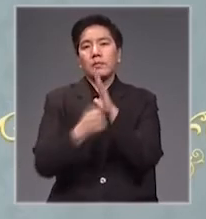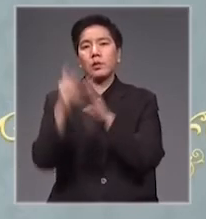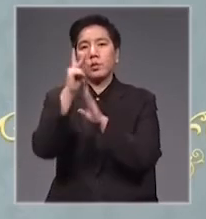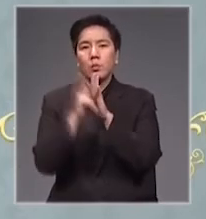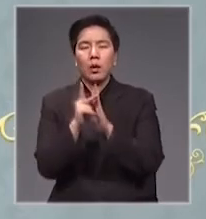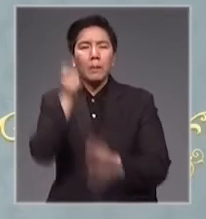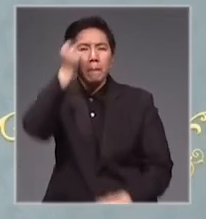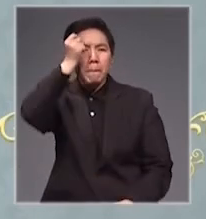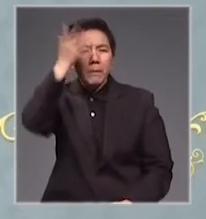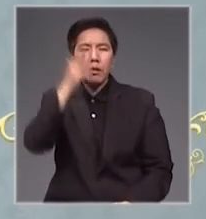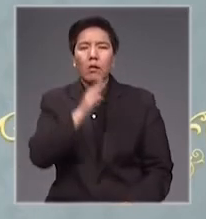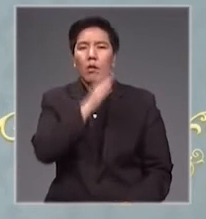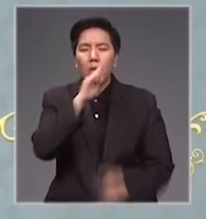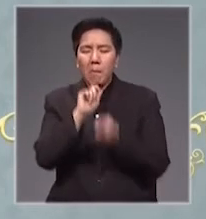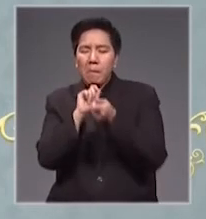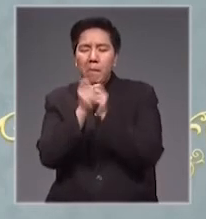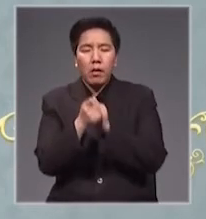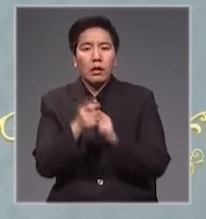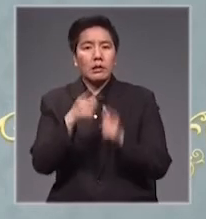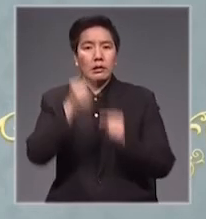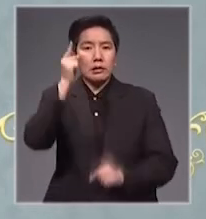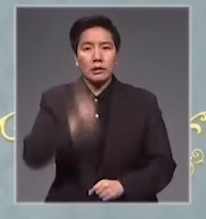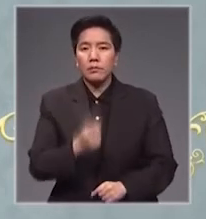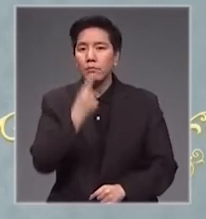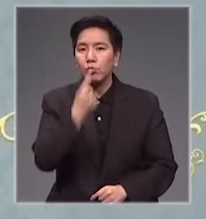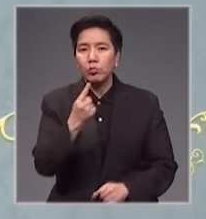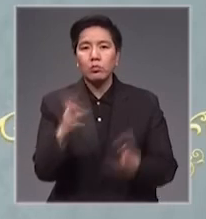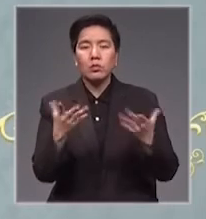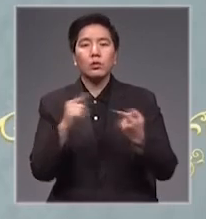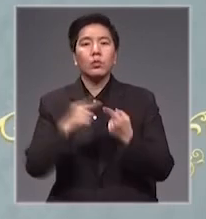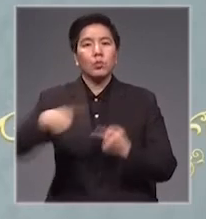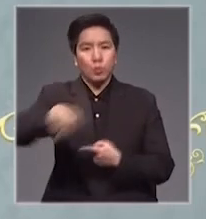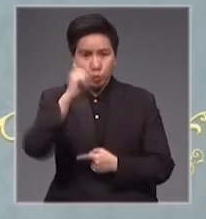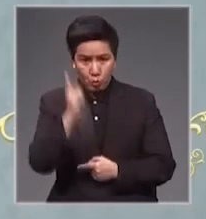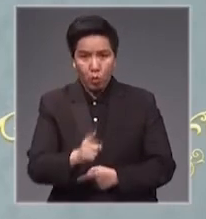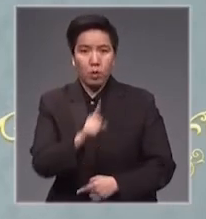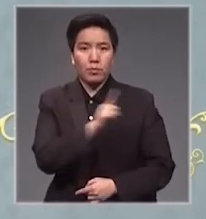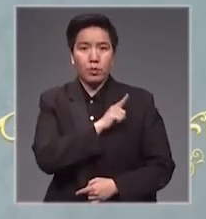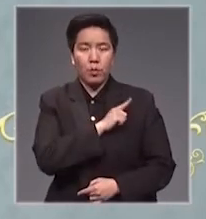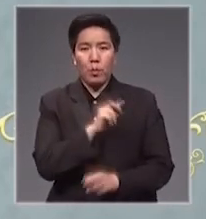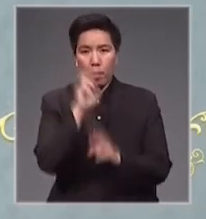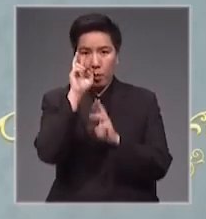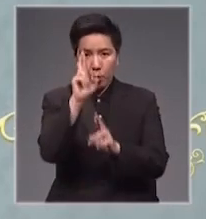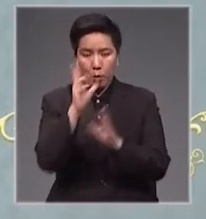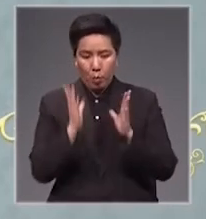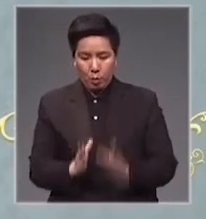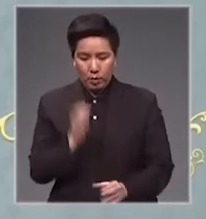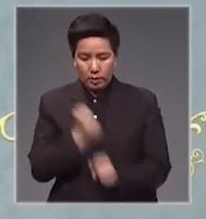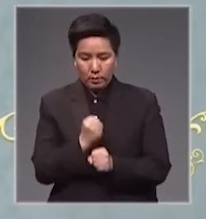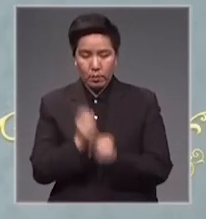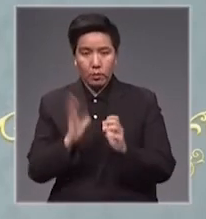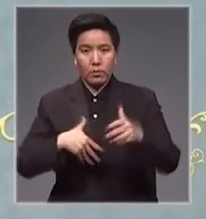บิดเบือนไม่ใช้ข้อเท็จจริงซึ่งเป็นเรื่องที่ทุกคนต้องร่วมกันรับผิดชอบเฝ้าระวังทั้งเจ้าหน้าที่ประชาชนรัฐบ